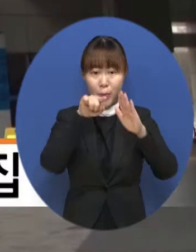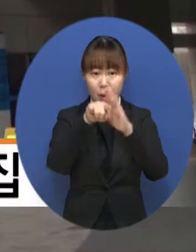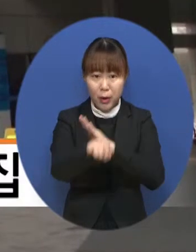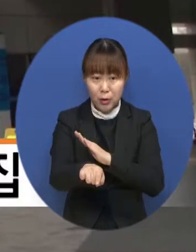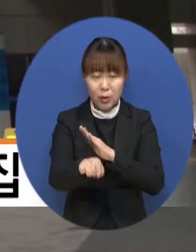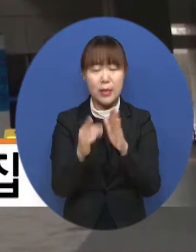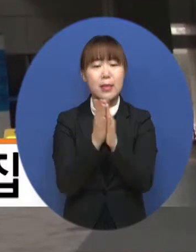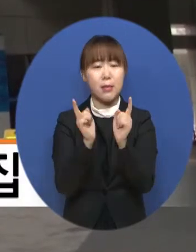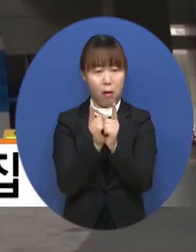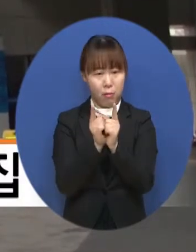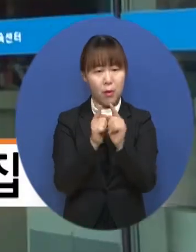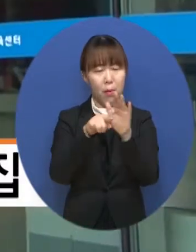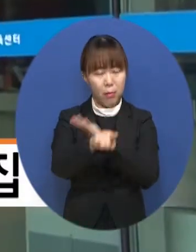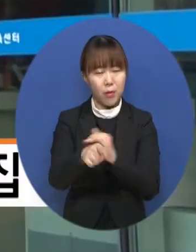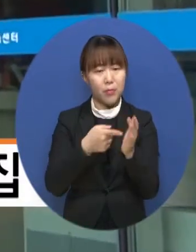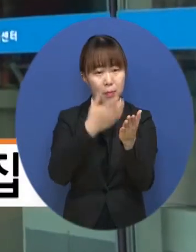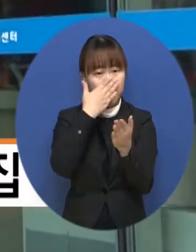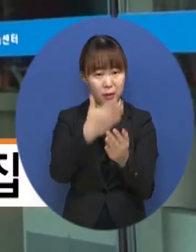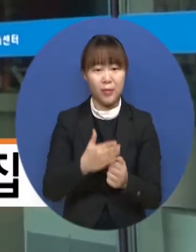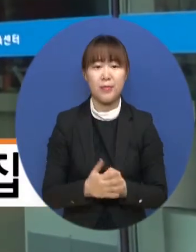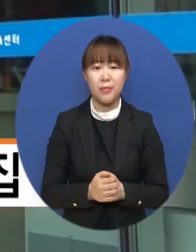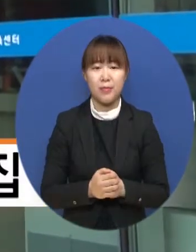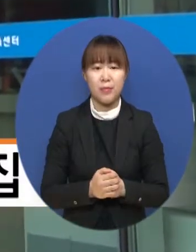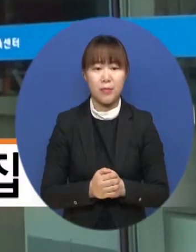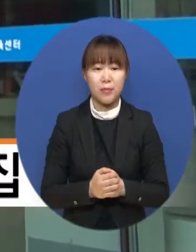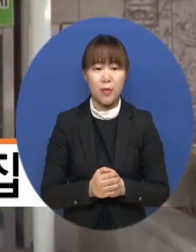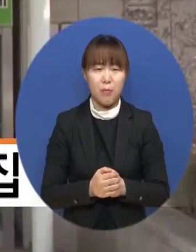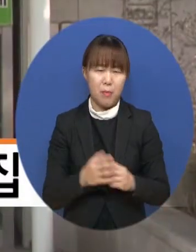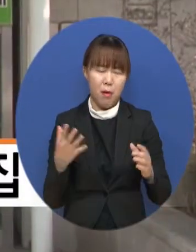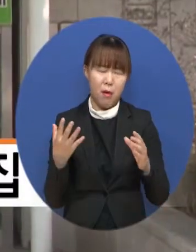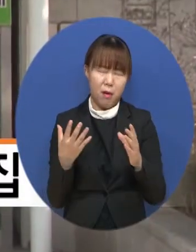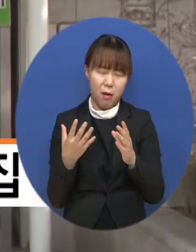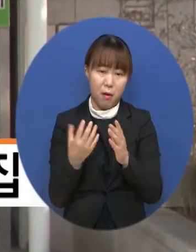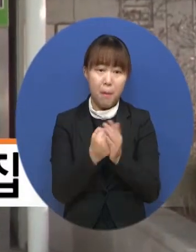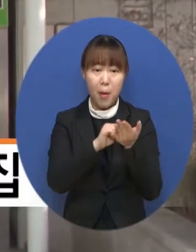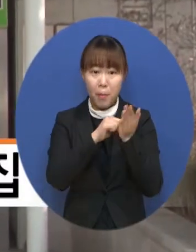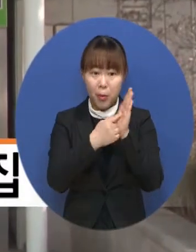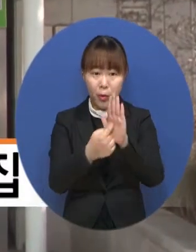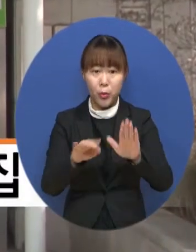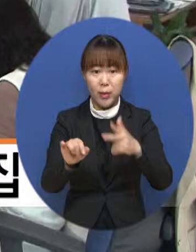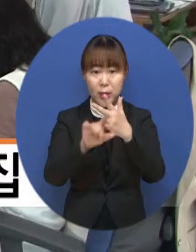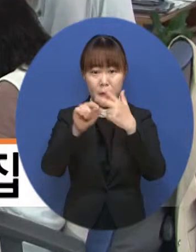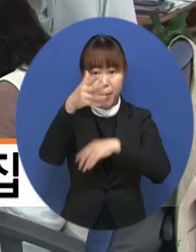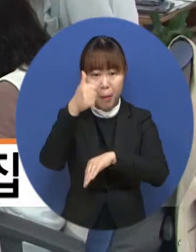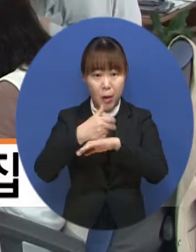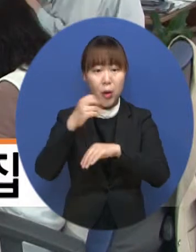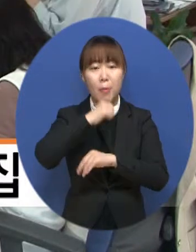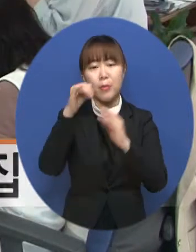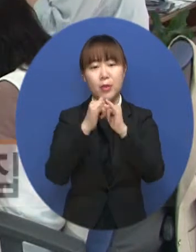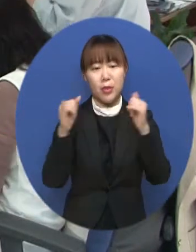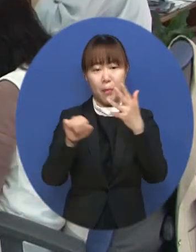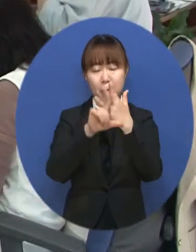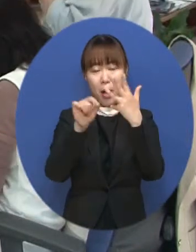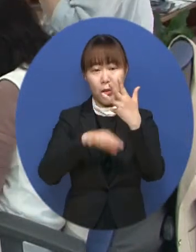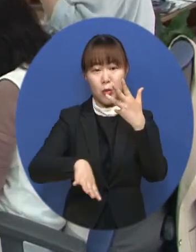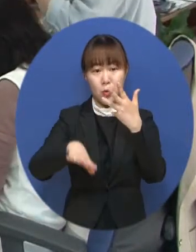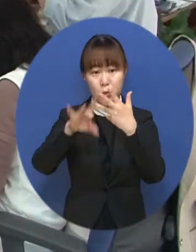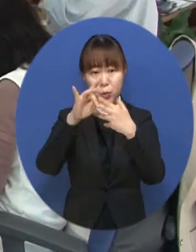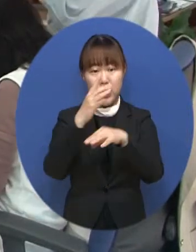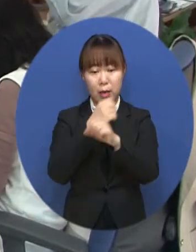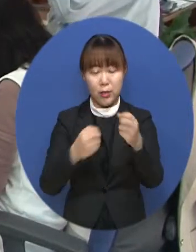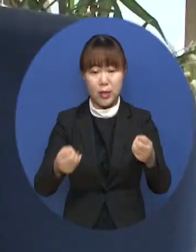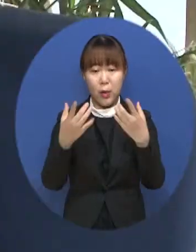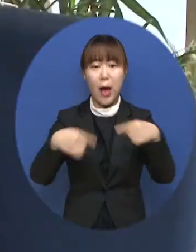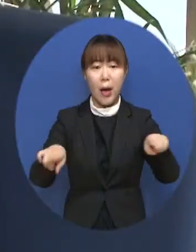방문 에 접속할 수 있습니다 최종 참가자 발표는 오는 7월 말이며 합격자는 8월 초 약정시 꽈